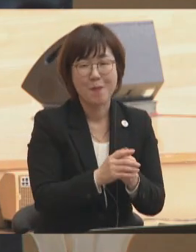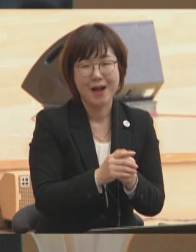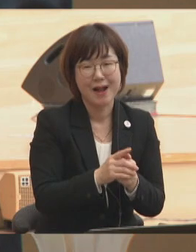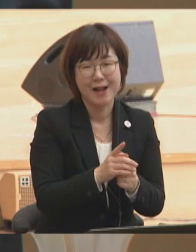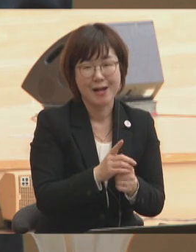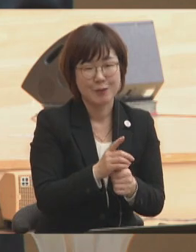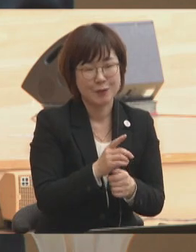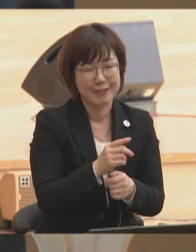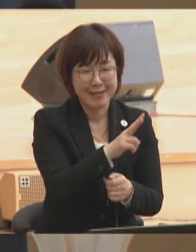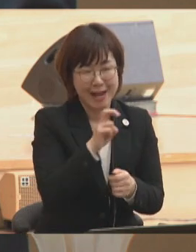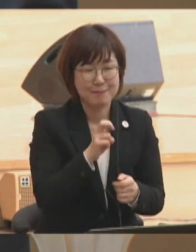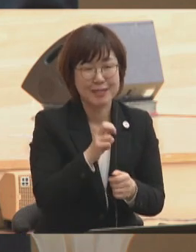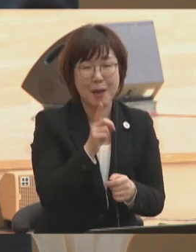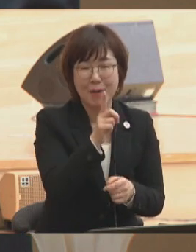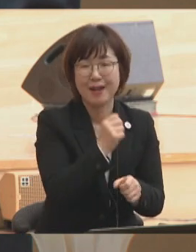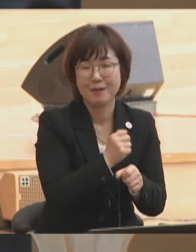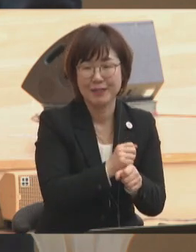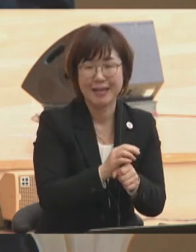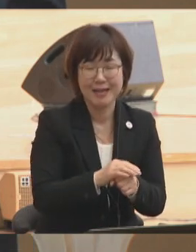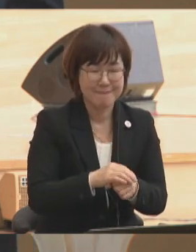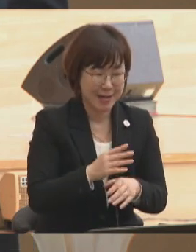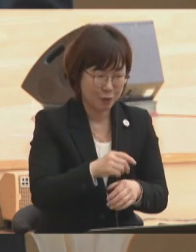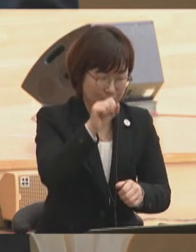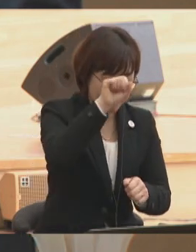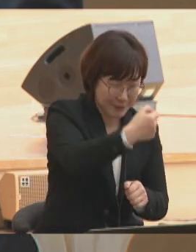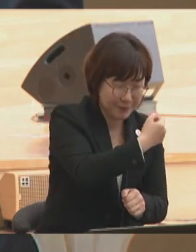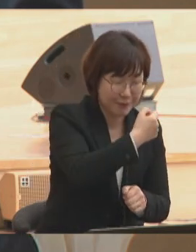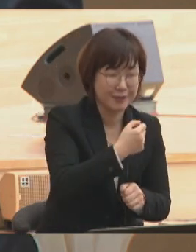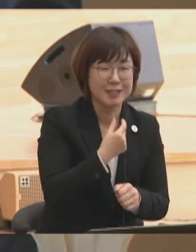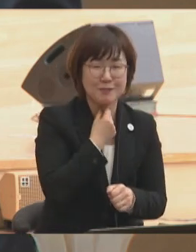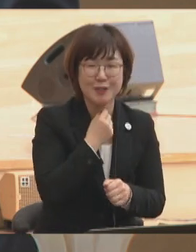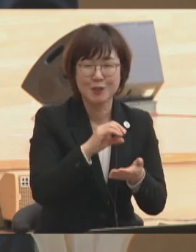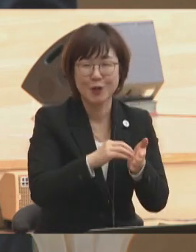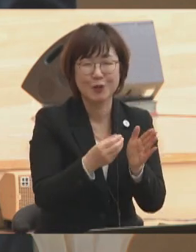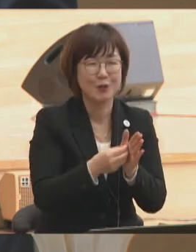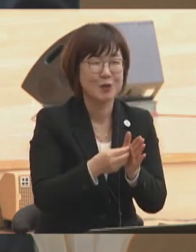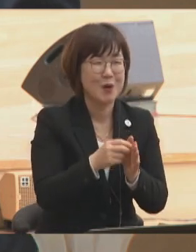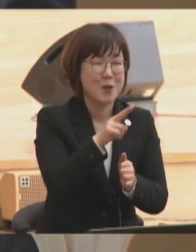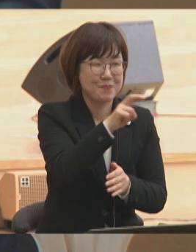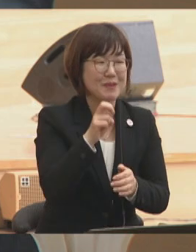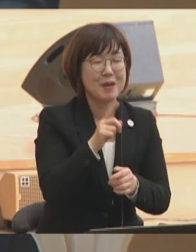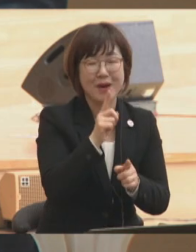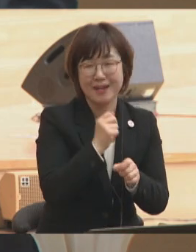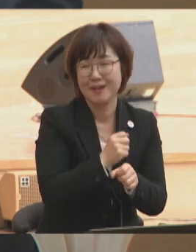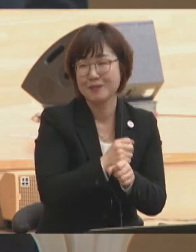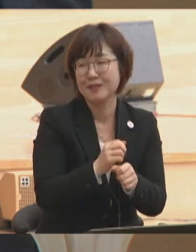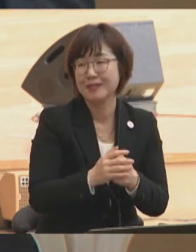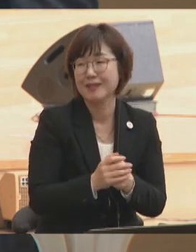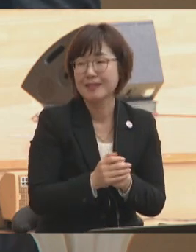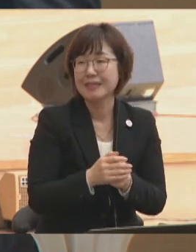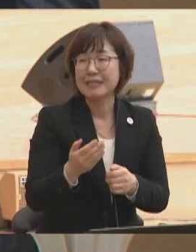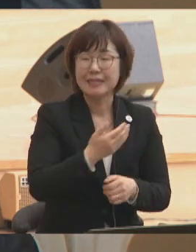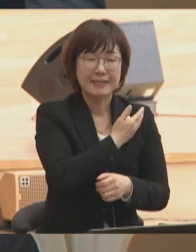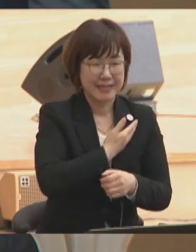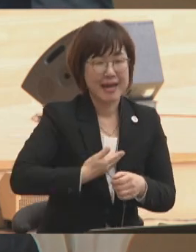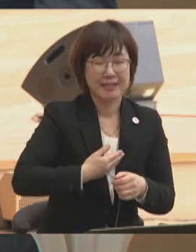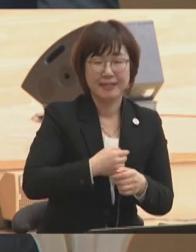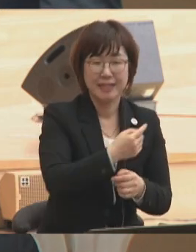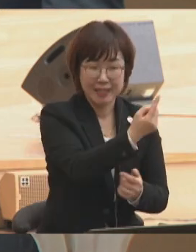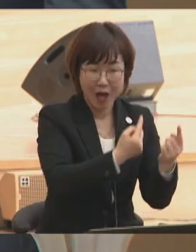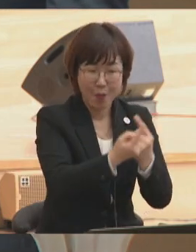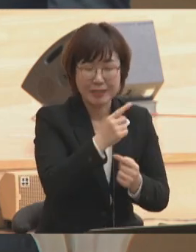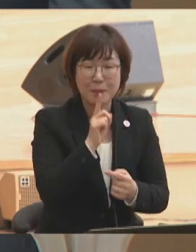보세요. 가서 줘받고 싶어요. 보세요. 읽어볼까요? 자, 제자들 시작. 제자들이 나와